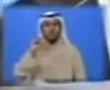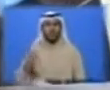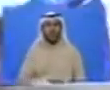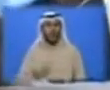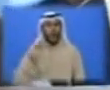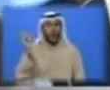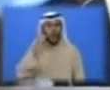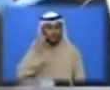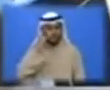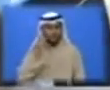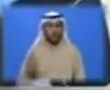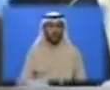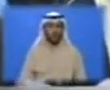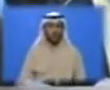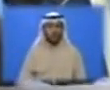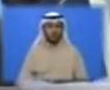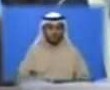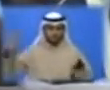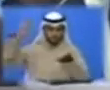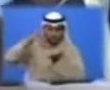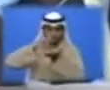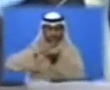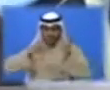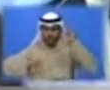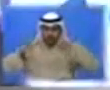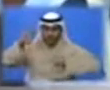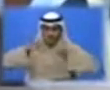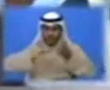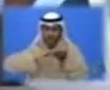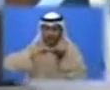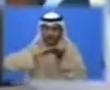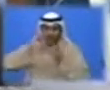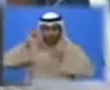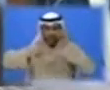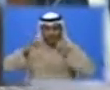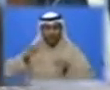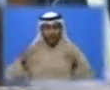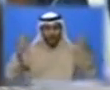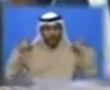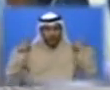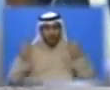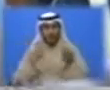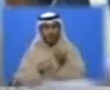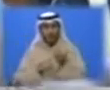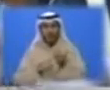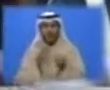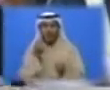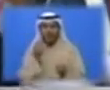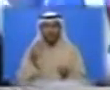جميع المجالات لدول العالم في الاقتصاد والمال والرياضة والثقافة وجوانب عديدة.